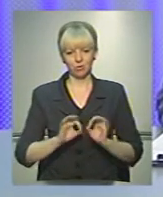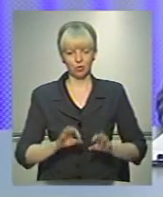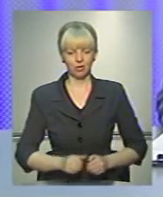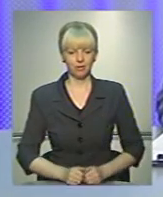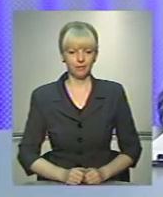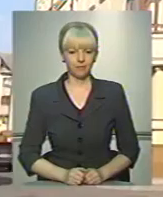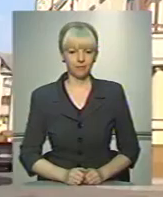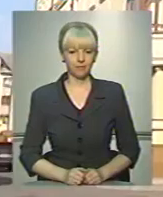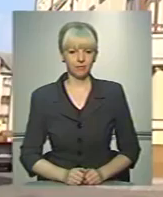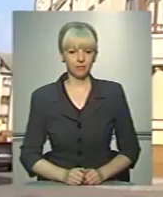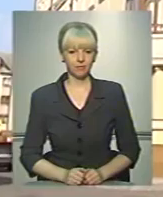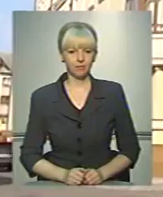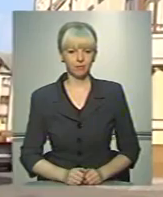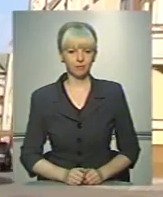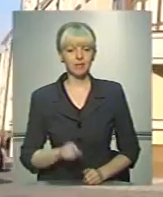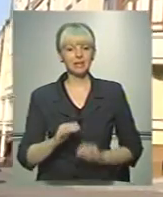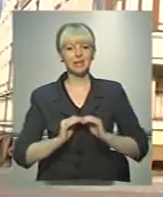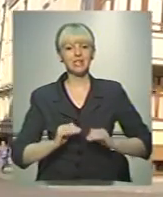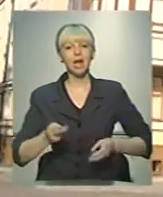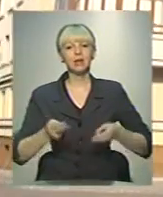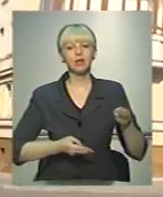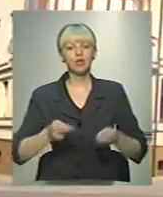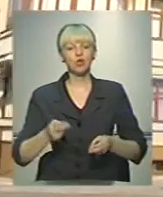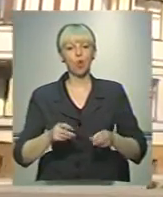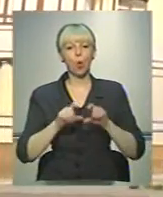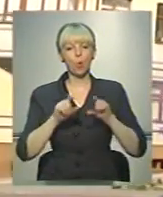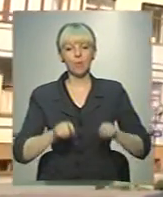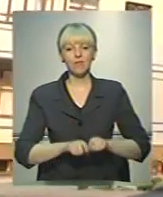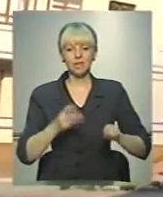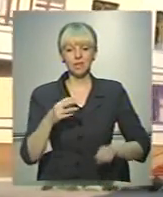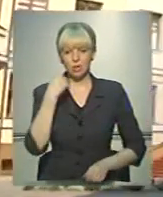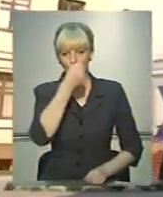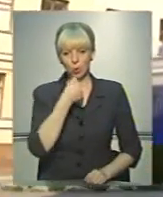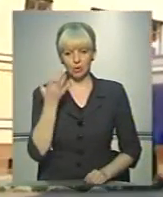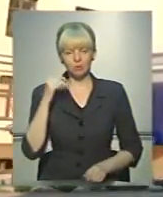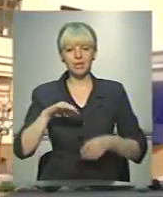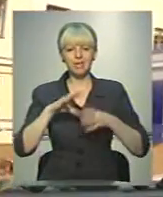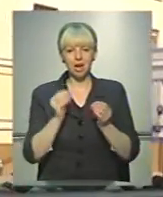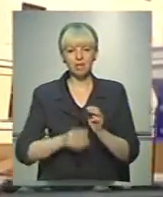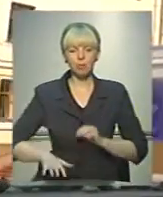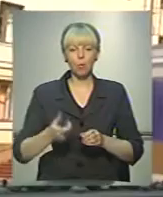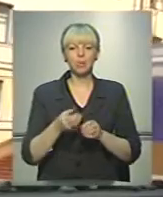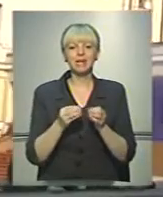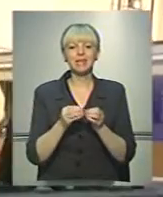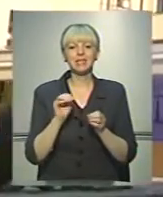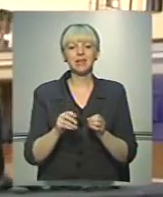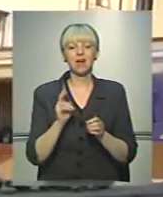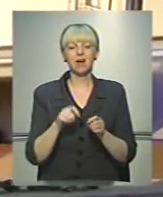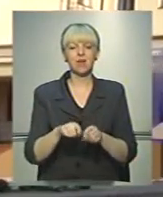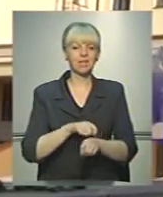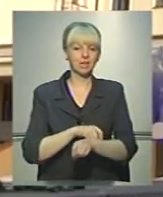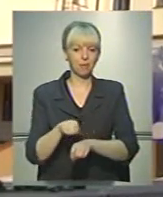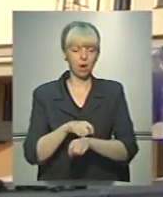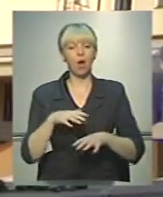відеосюжеті. Цей дитячий хірургічний комплекс відкрили 3 роки тому. Його загальна площа – понад 10 тисяч квадратних